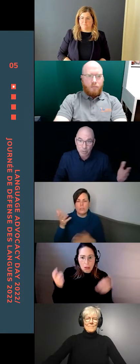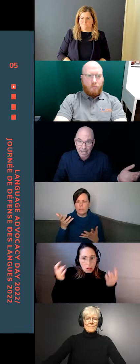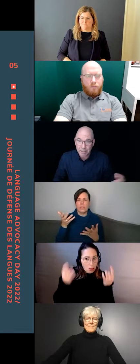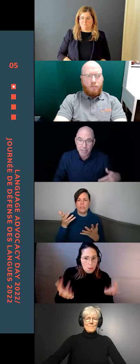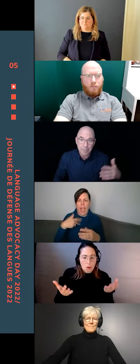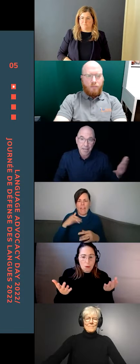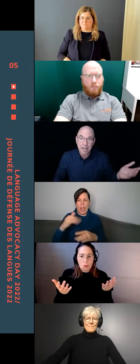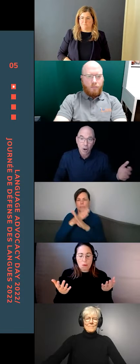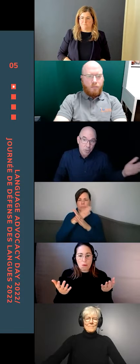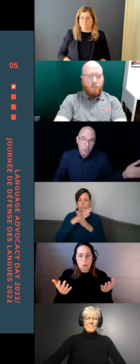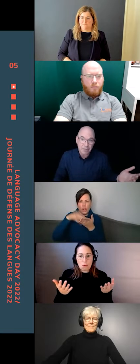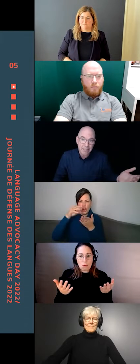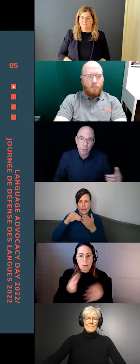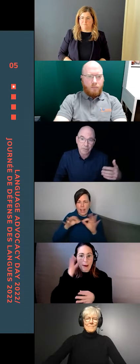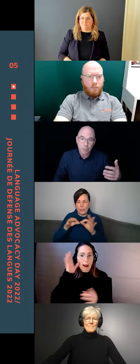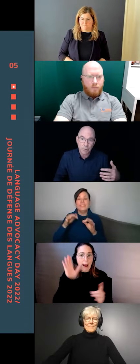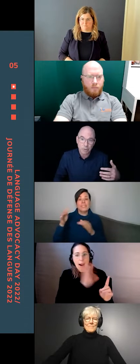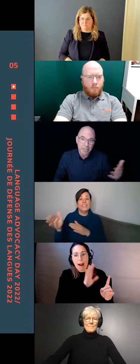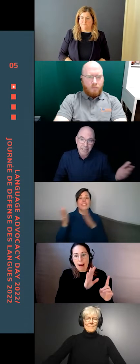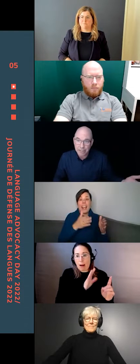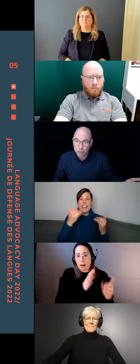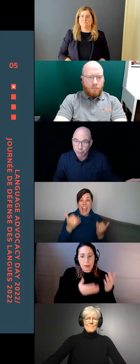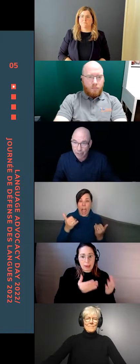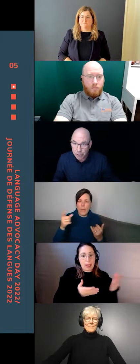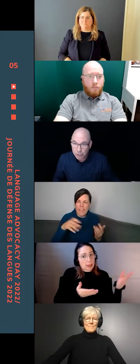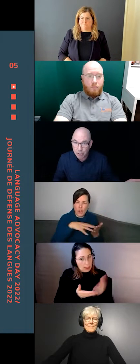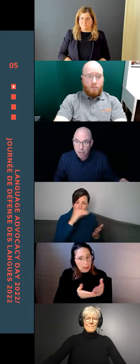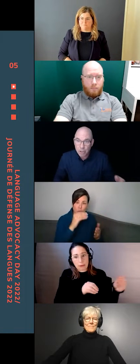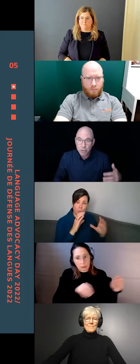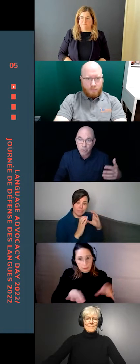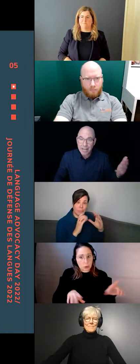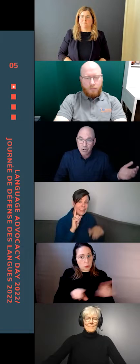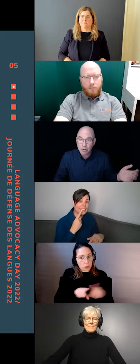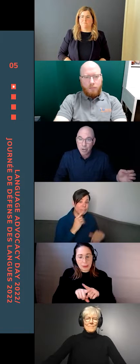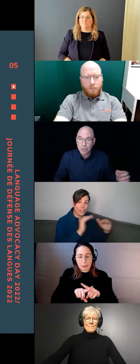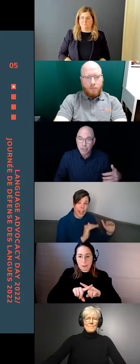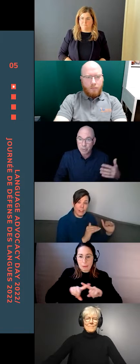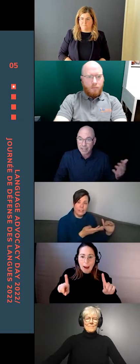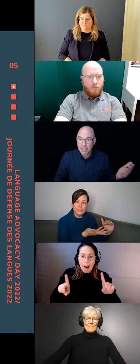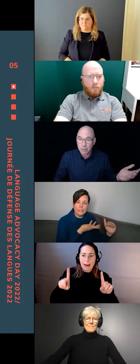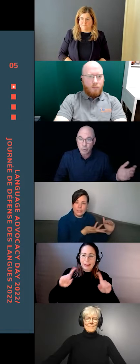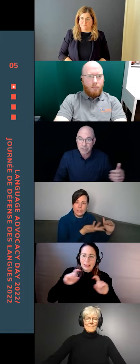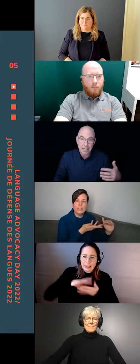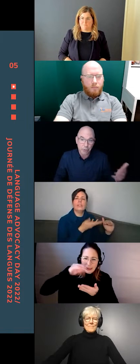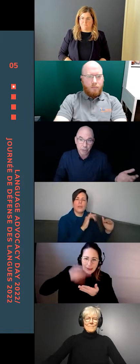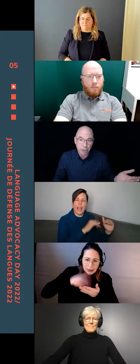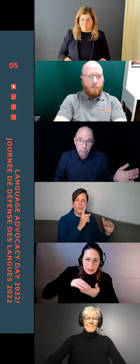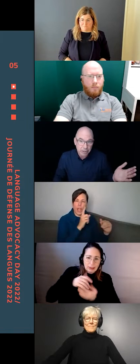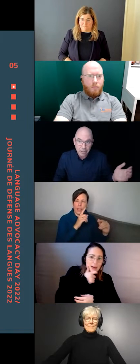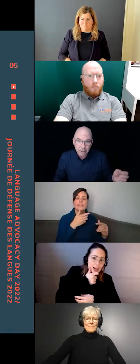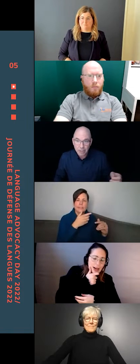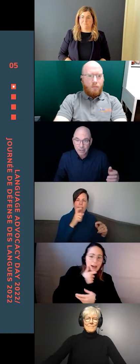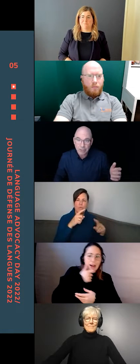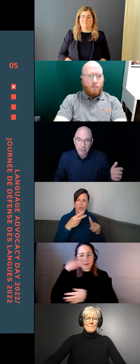pas d'autres langues. Leurs parents sont peut-être venus ici aussi, mais ils ont eu des